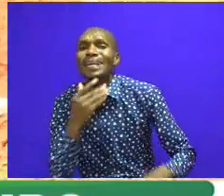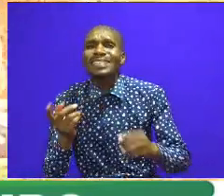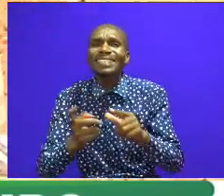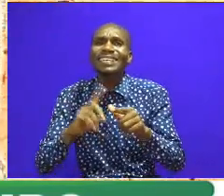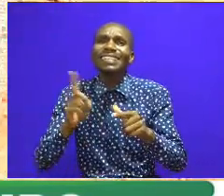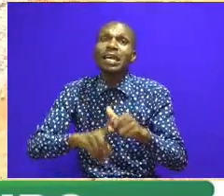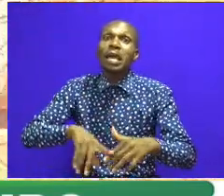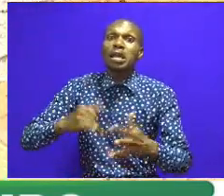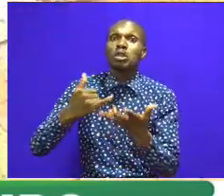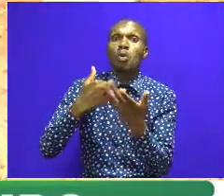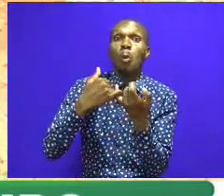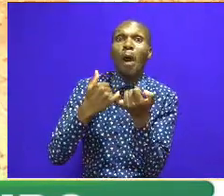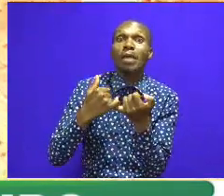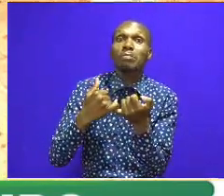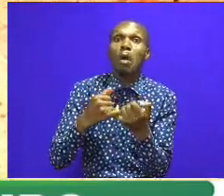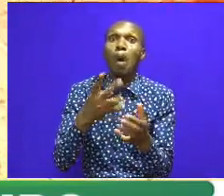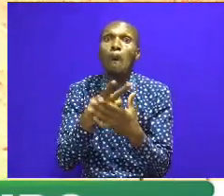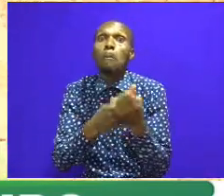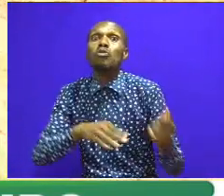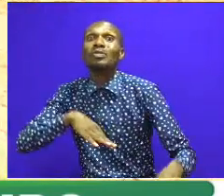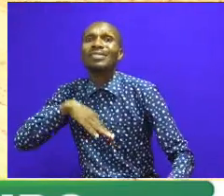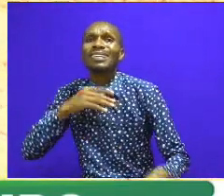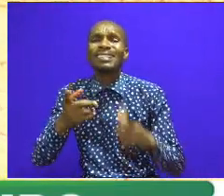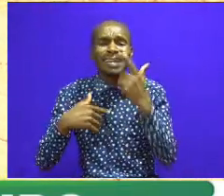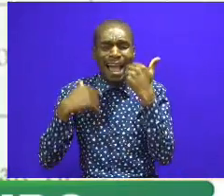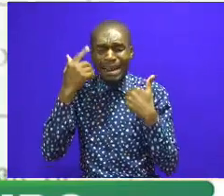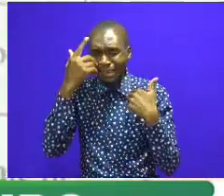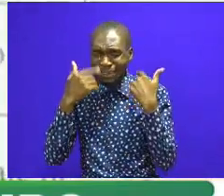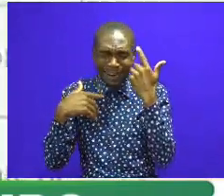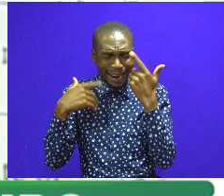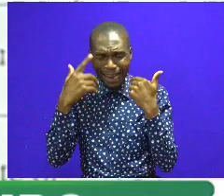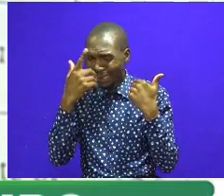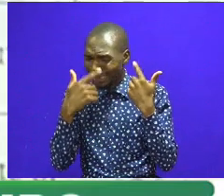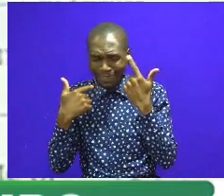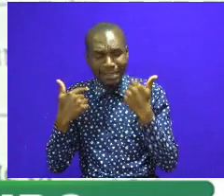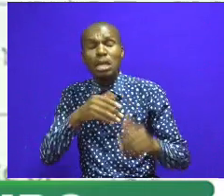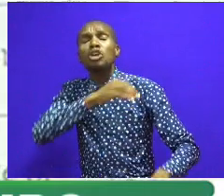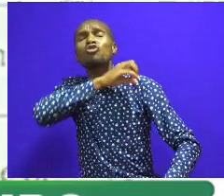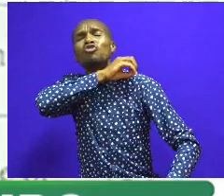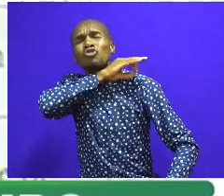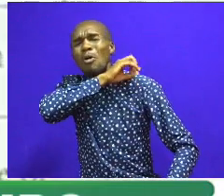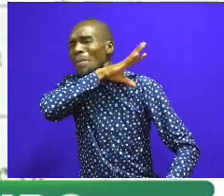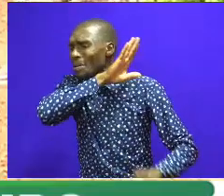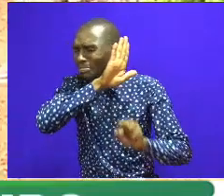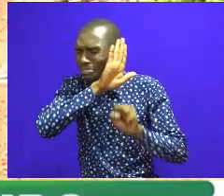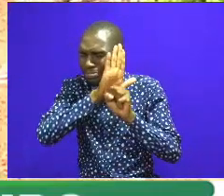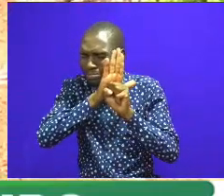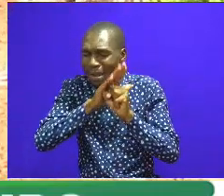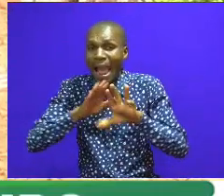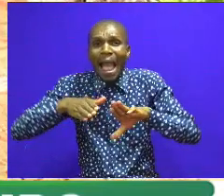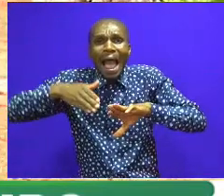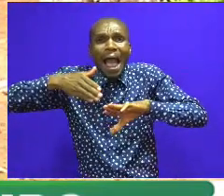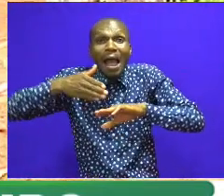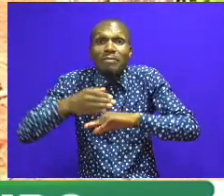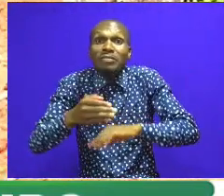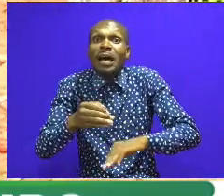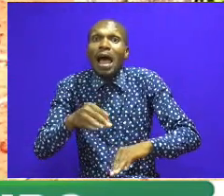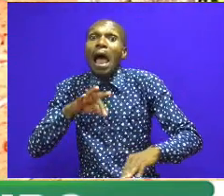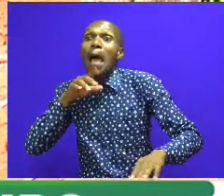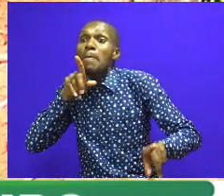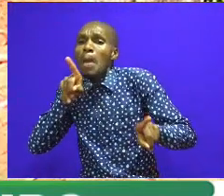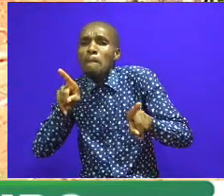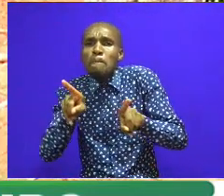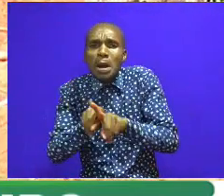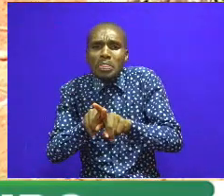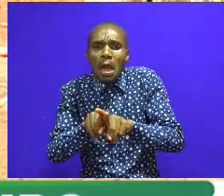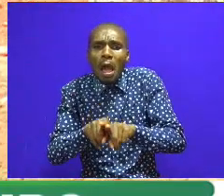Hamono mongino enya gosira Sabina Mugire mbirero bare asebe murunganirio burayi bwabagambi bensemeywe maega yo mwano mwabo gutindo kurwa